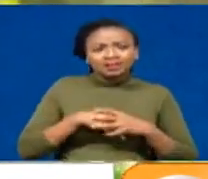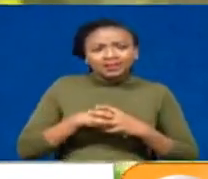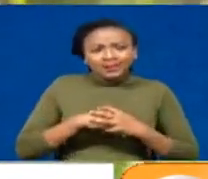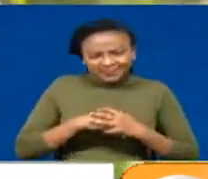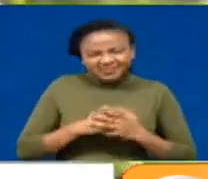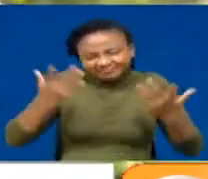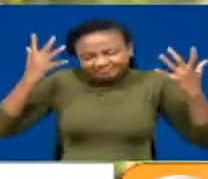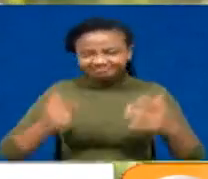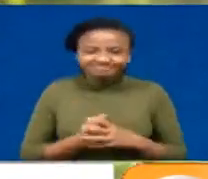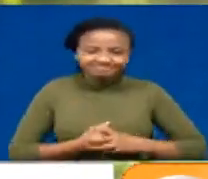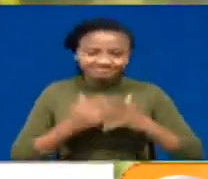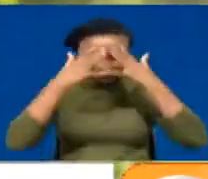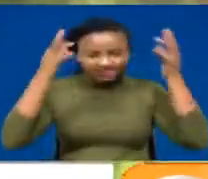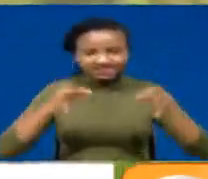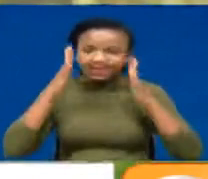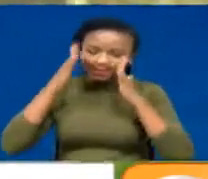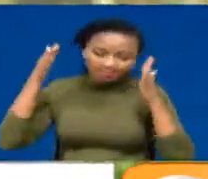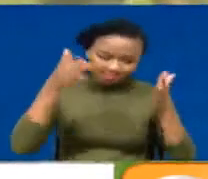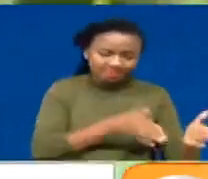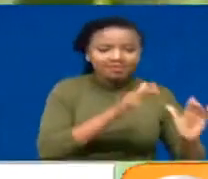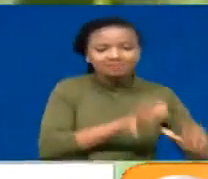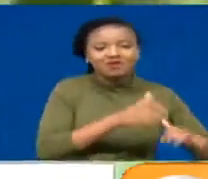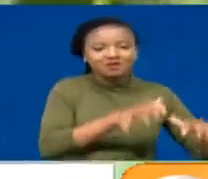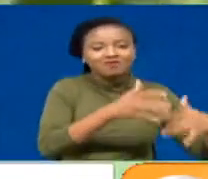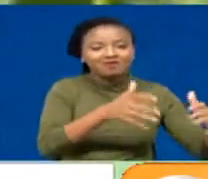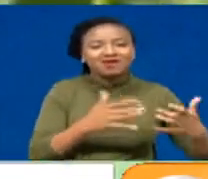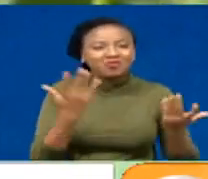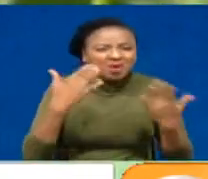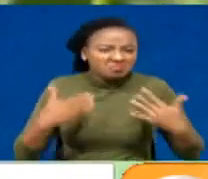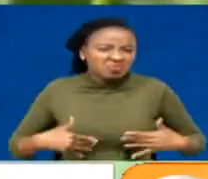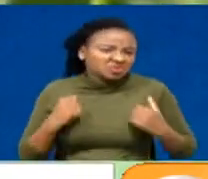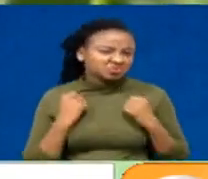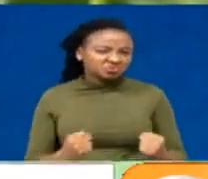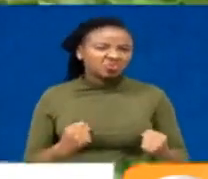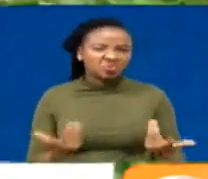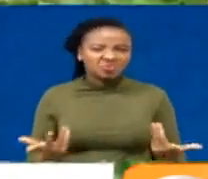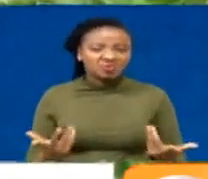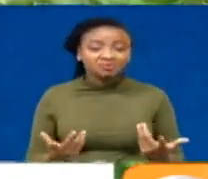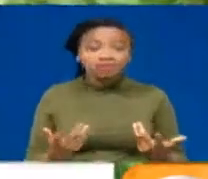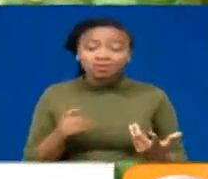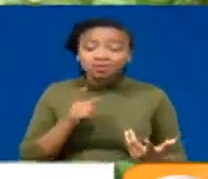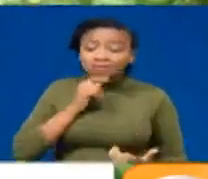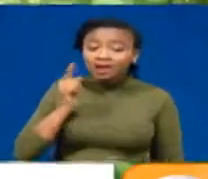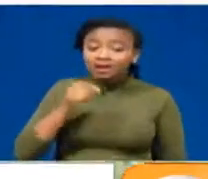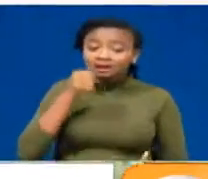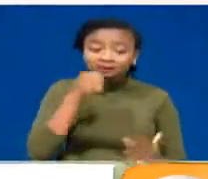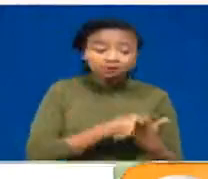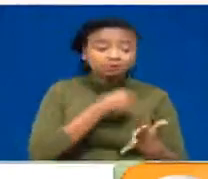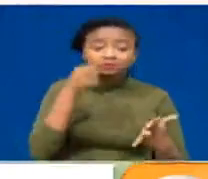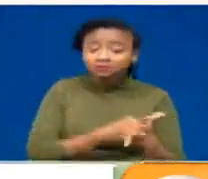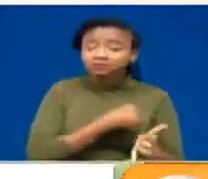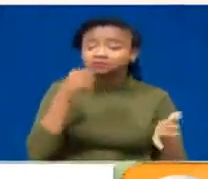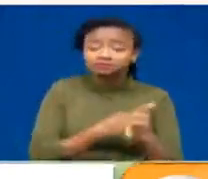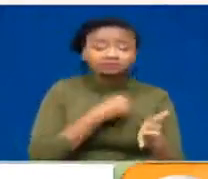vizuri. Nikaamua tu sasa wacha nirudi kwa shamba. Bidii ya Kemboi imewashangaza wengi, kwani anaweza kulima